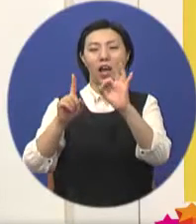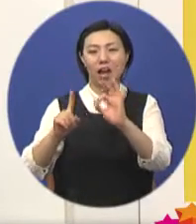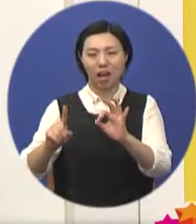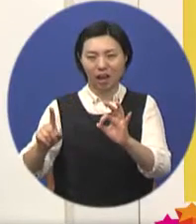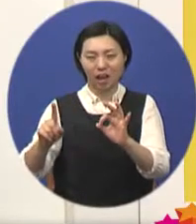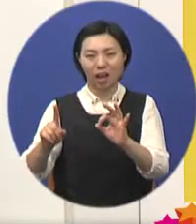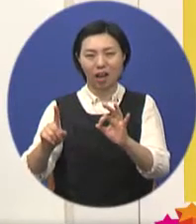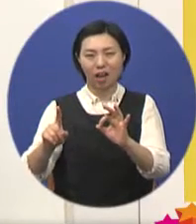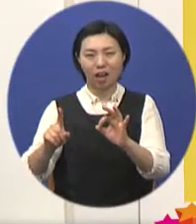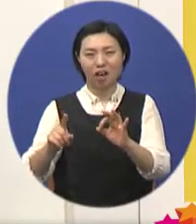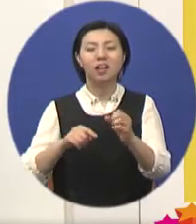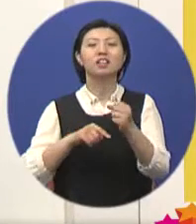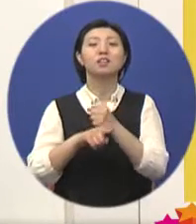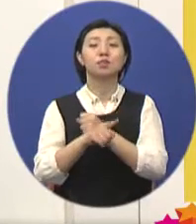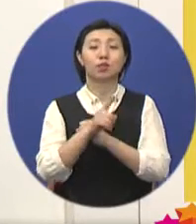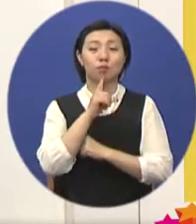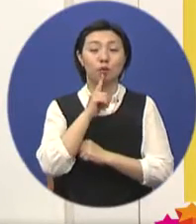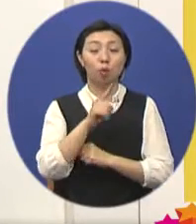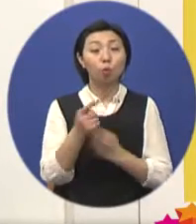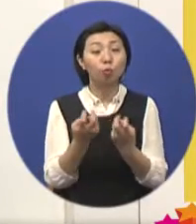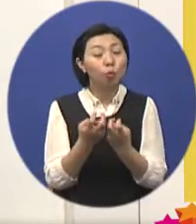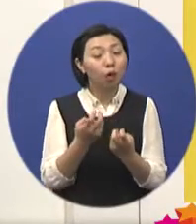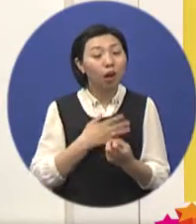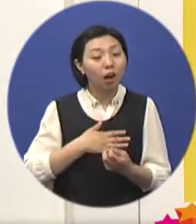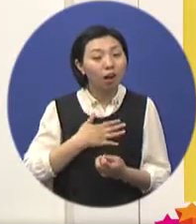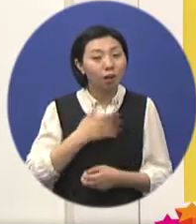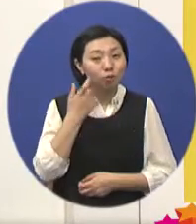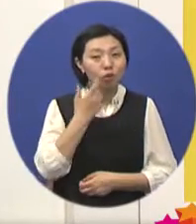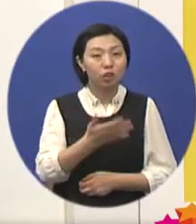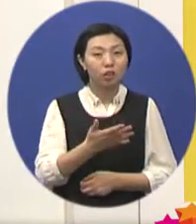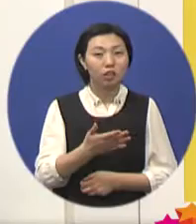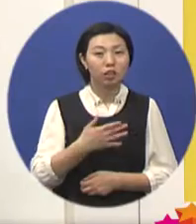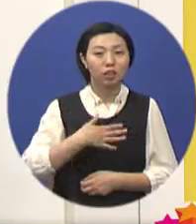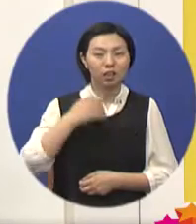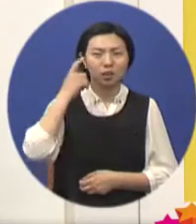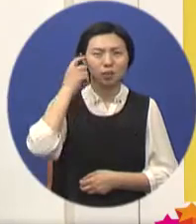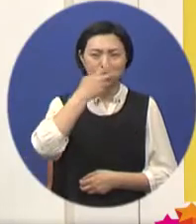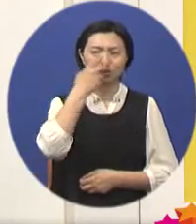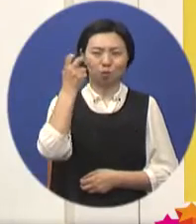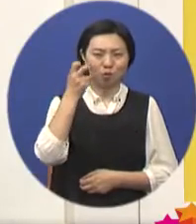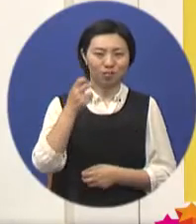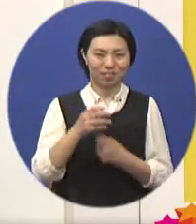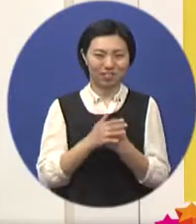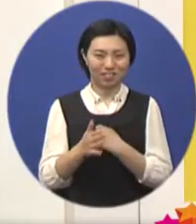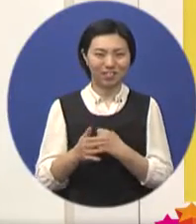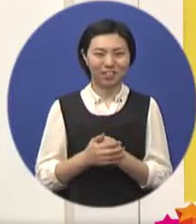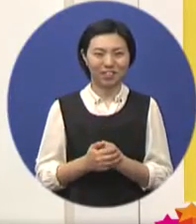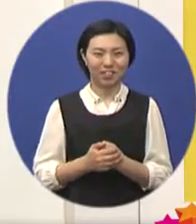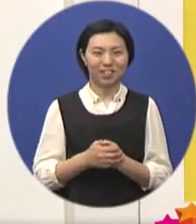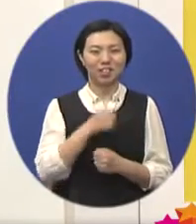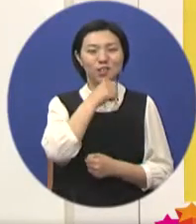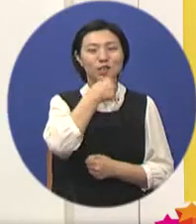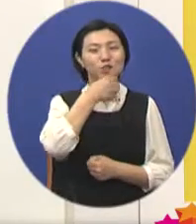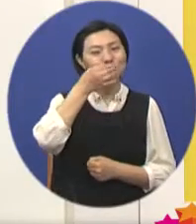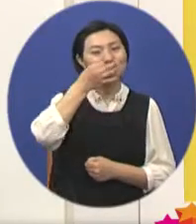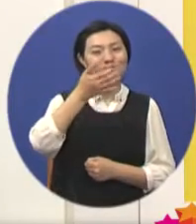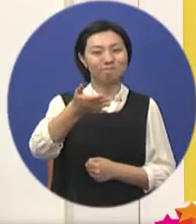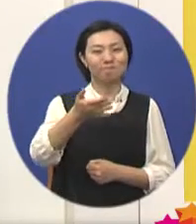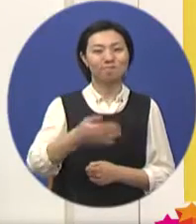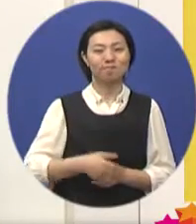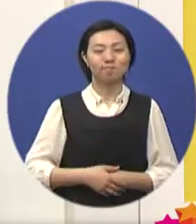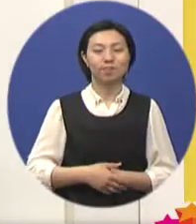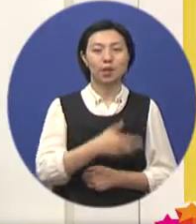네. 아, 네. 어찌하셨어요? 아유, 제가 머리가 좋잖아요. 머리가 좋아요. 네, 그래요. 정수하겠습니다.